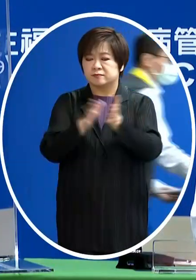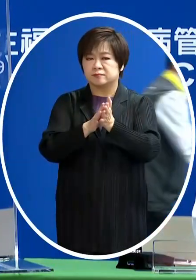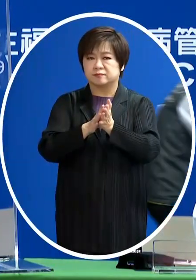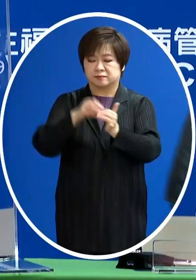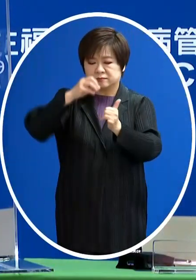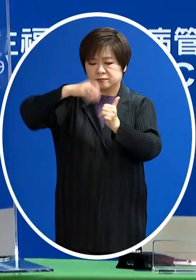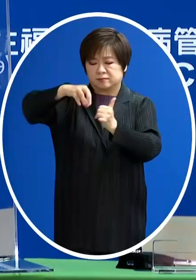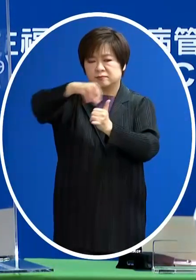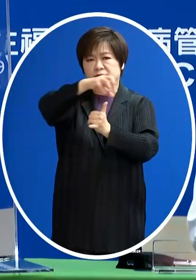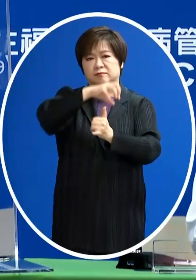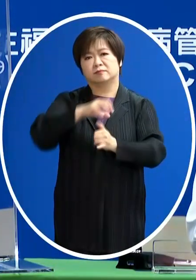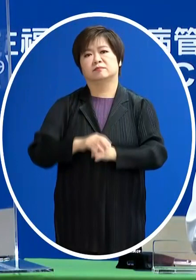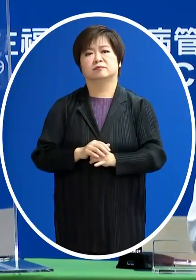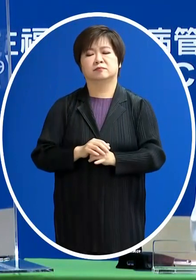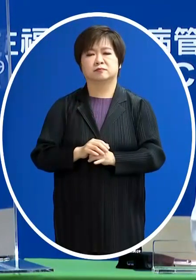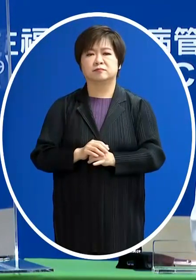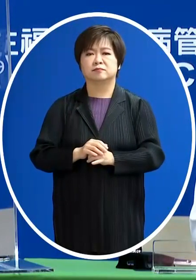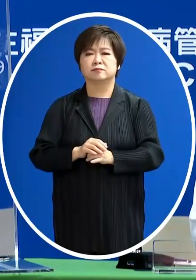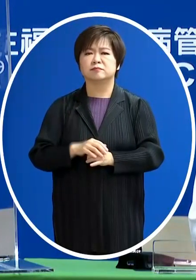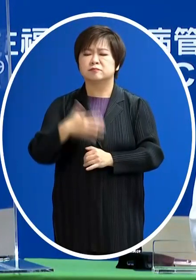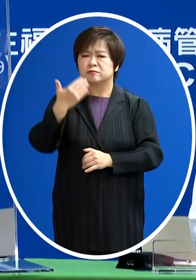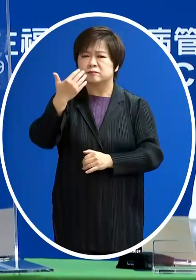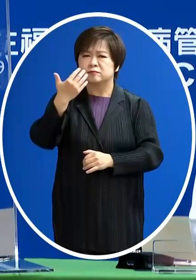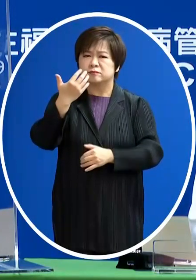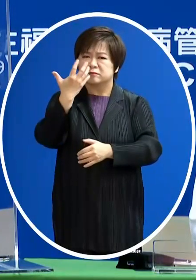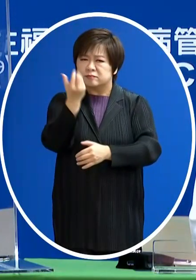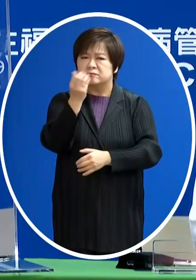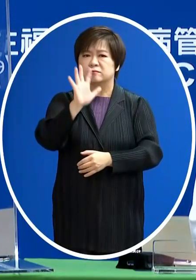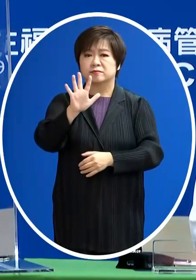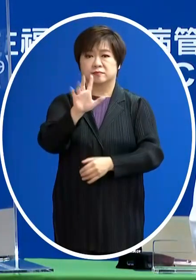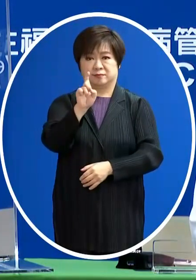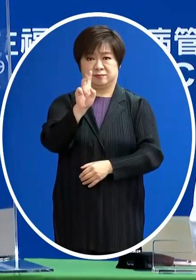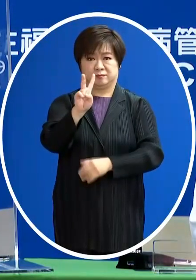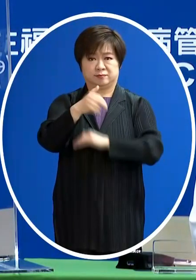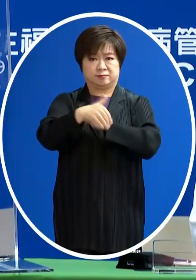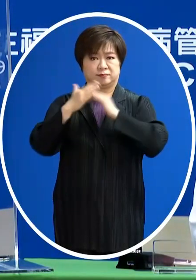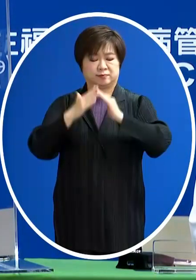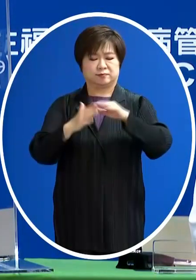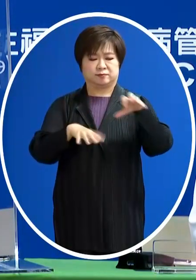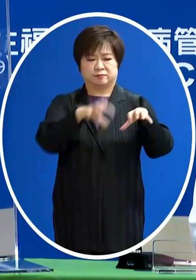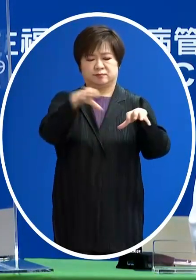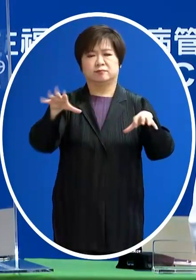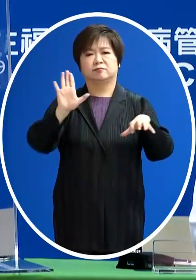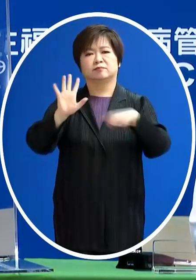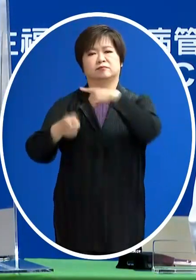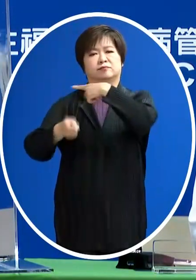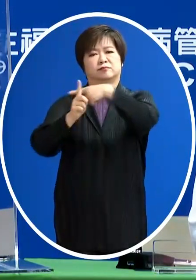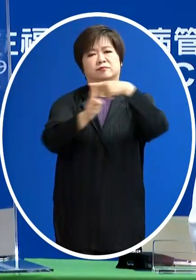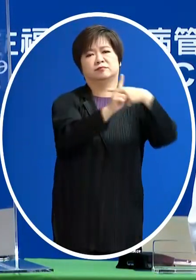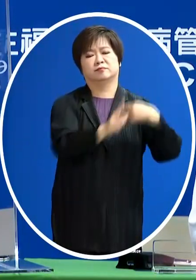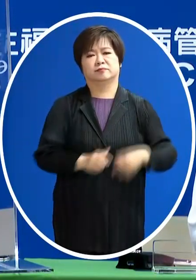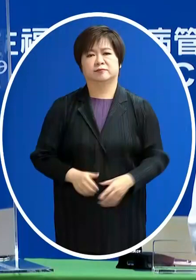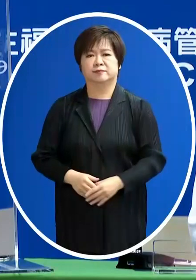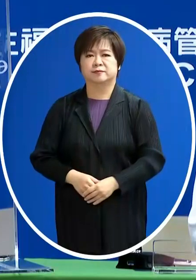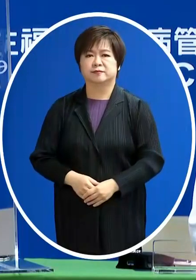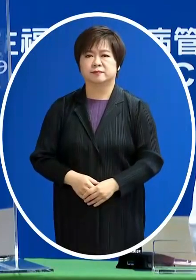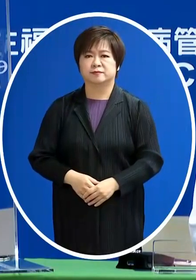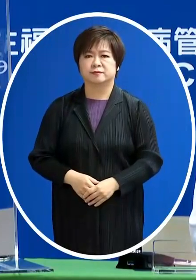的县市，今天比昨天少，是12个县市。